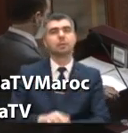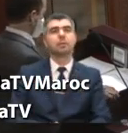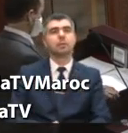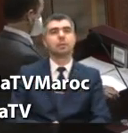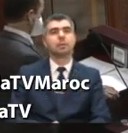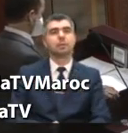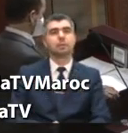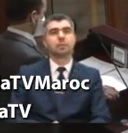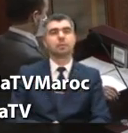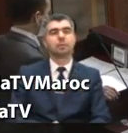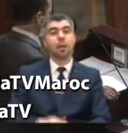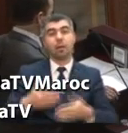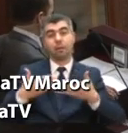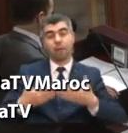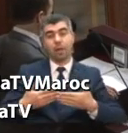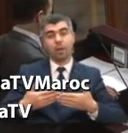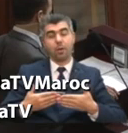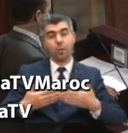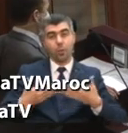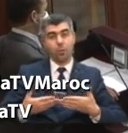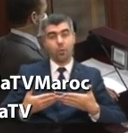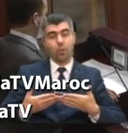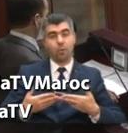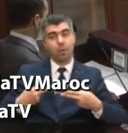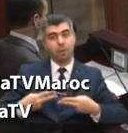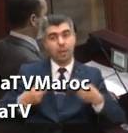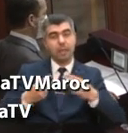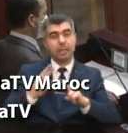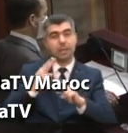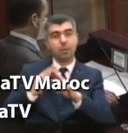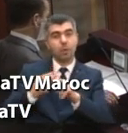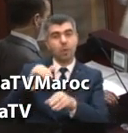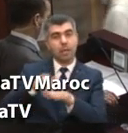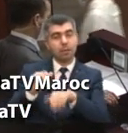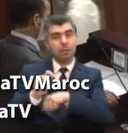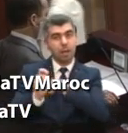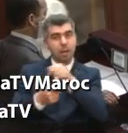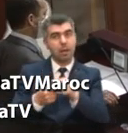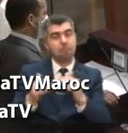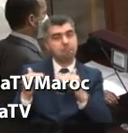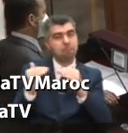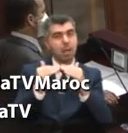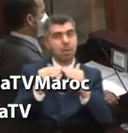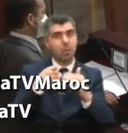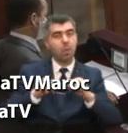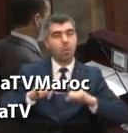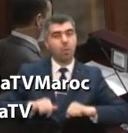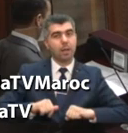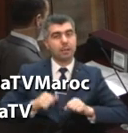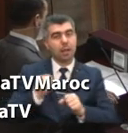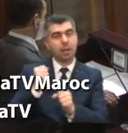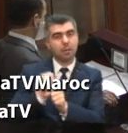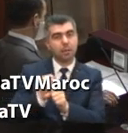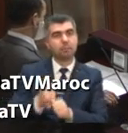والسادة. أتناول الكلمة باسم الفريق الحركي تفاعلاً مع العرض الذي تقدم به السيد وزير الشغل في هذه الجلسة